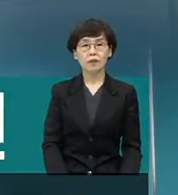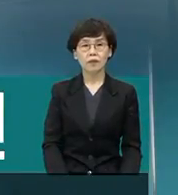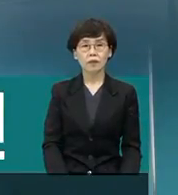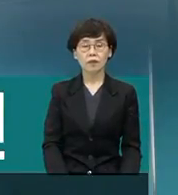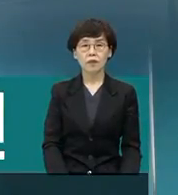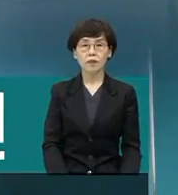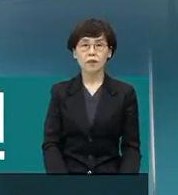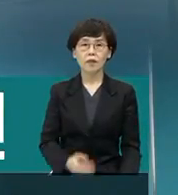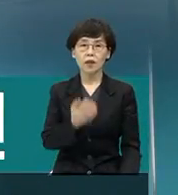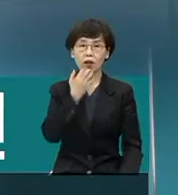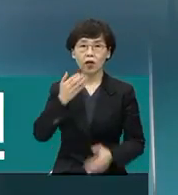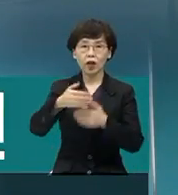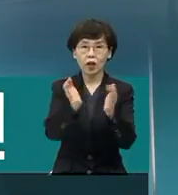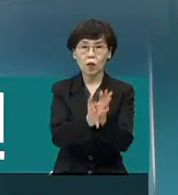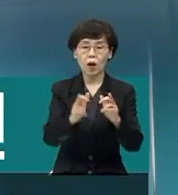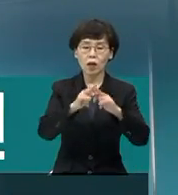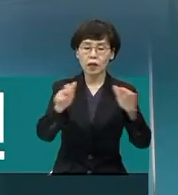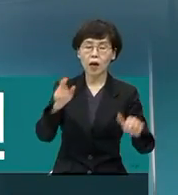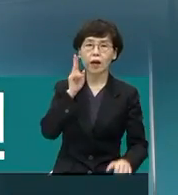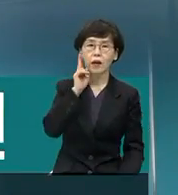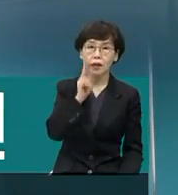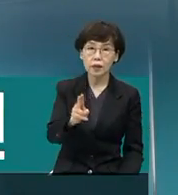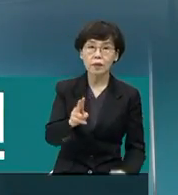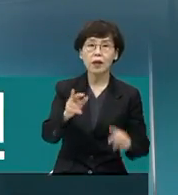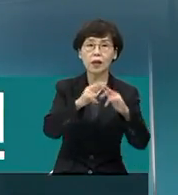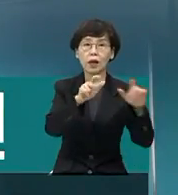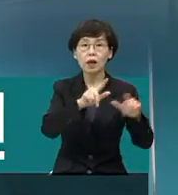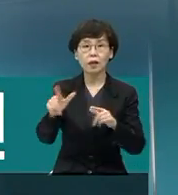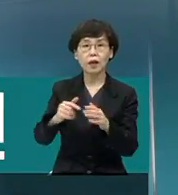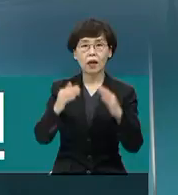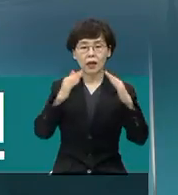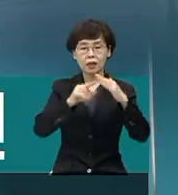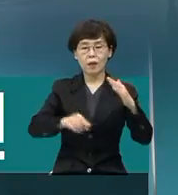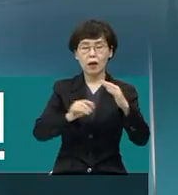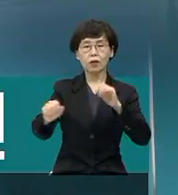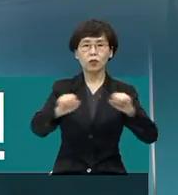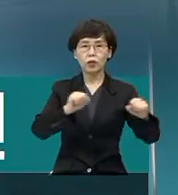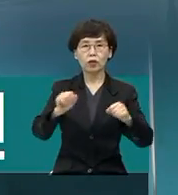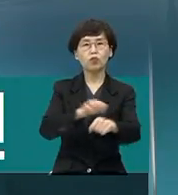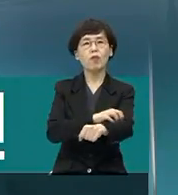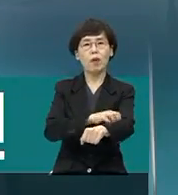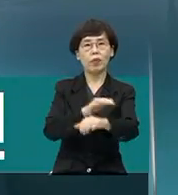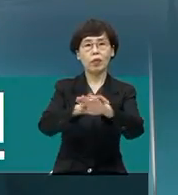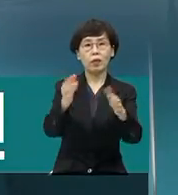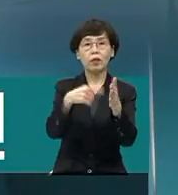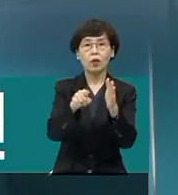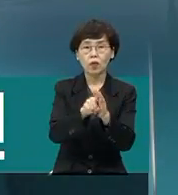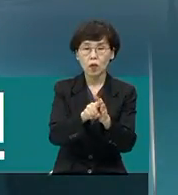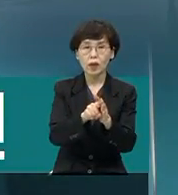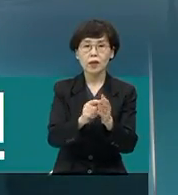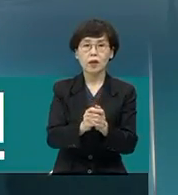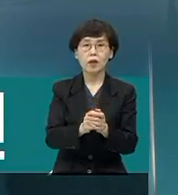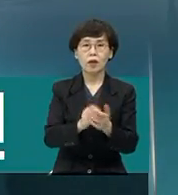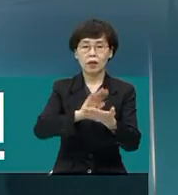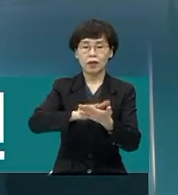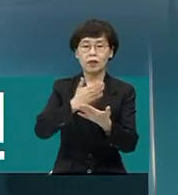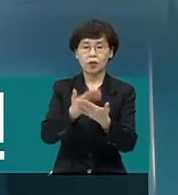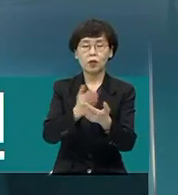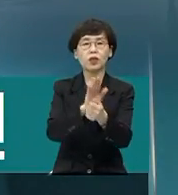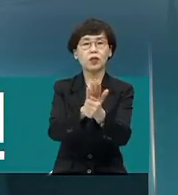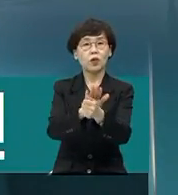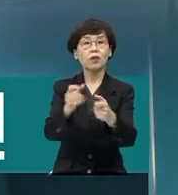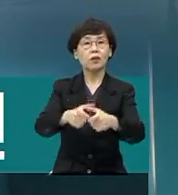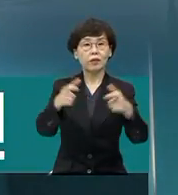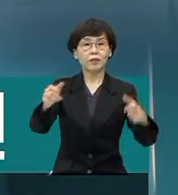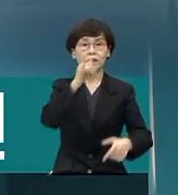수도권 뉴스입니다. 경기도가 장애 정도가 심한 장애인들의 주거 불편을 해소하기 위해서 시설 개조 지원을 확대하고